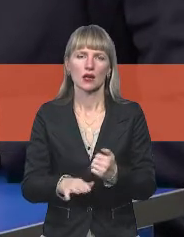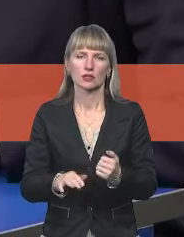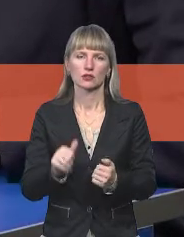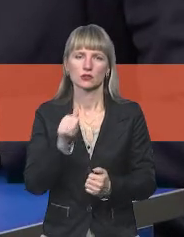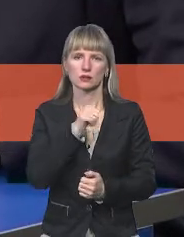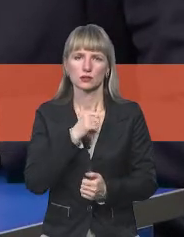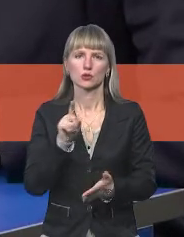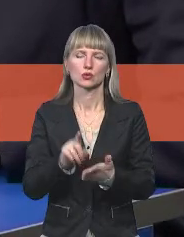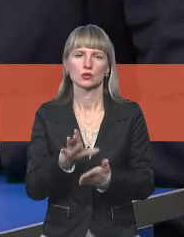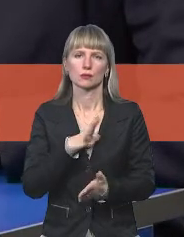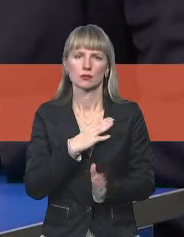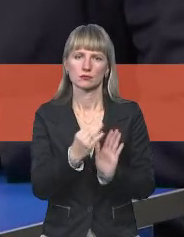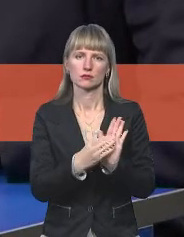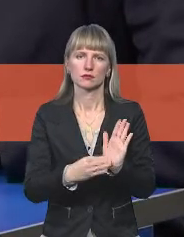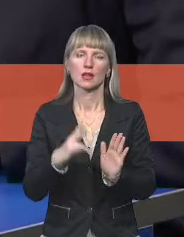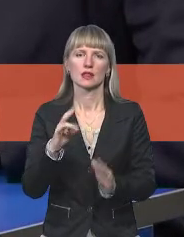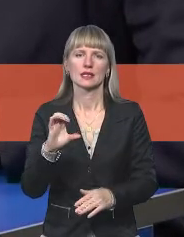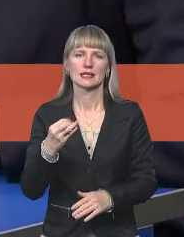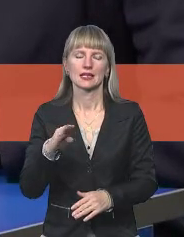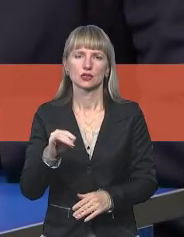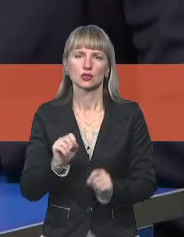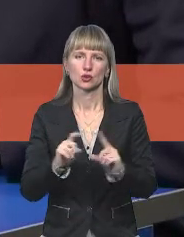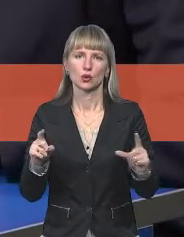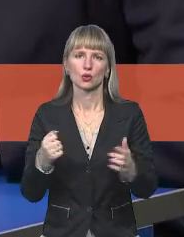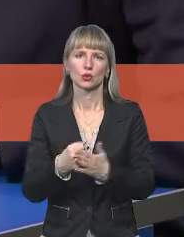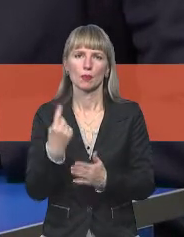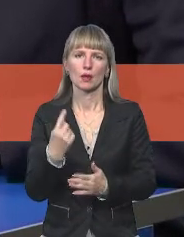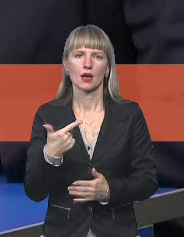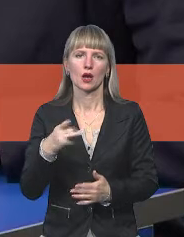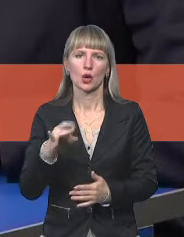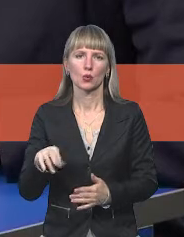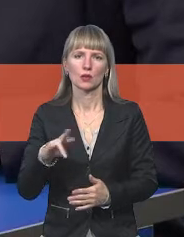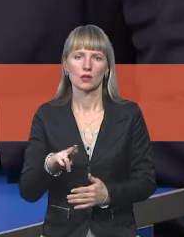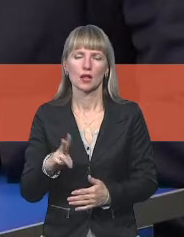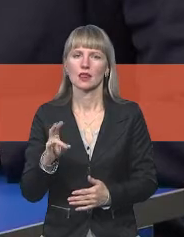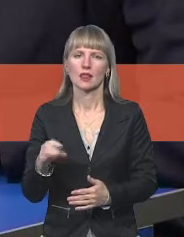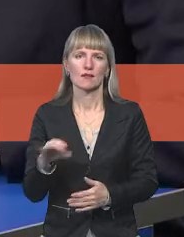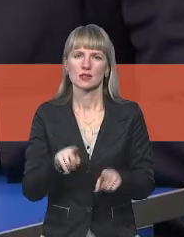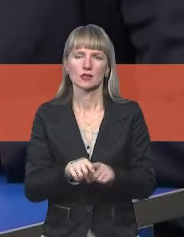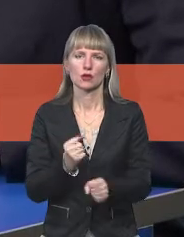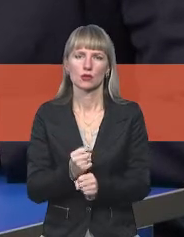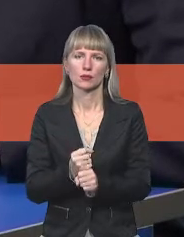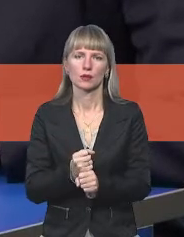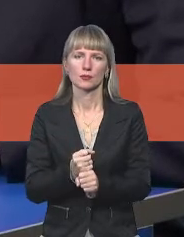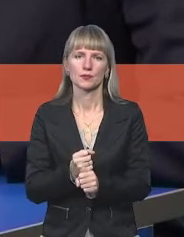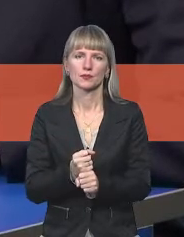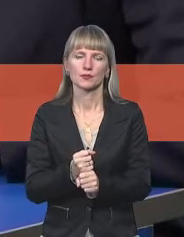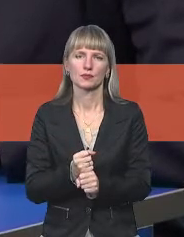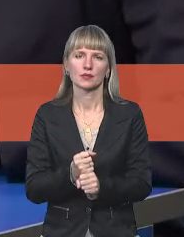бути оприлюднений на сайті школи до 1 грудня. Але не всі так роблять. ну, взагалі